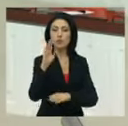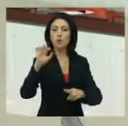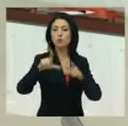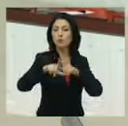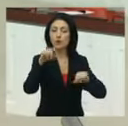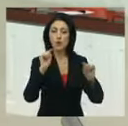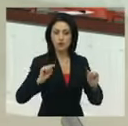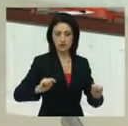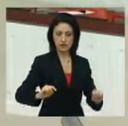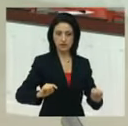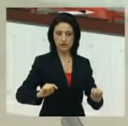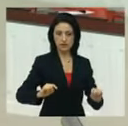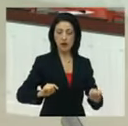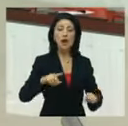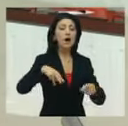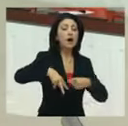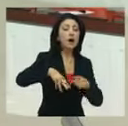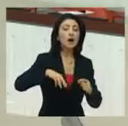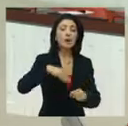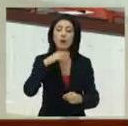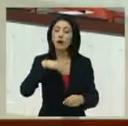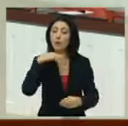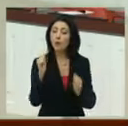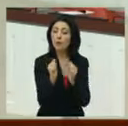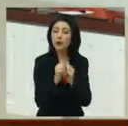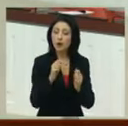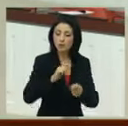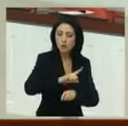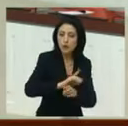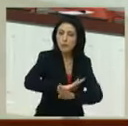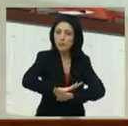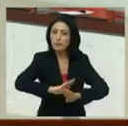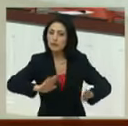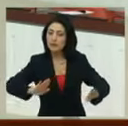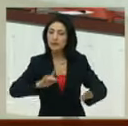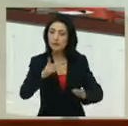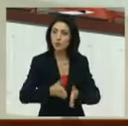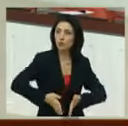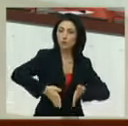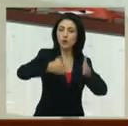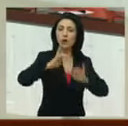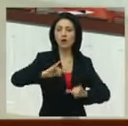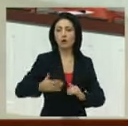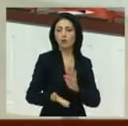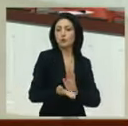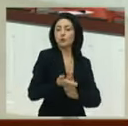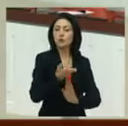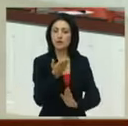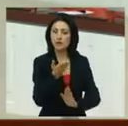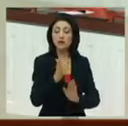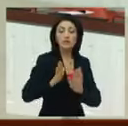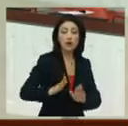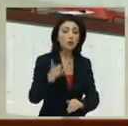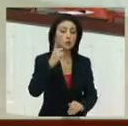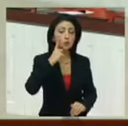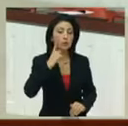projesiydi. AB ile süreç tamamlandığında bu rüya yerini daha yükseğine bırakacaktı. Fakat